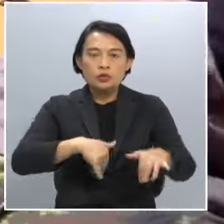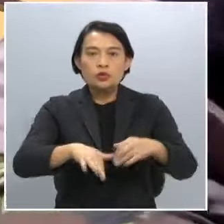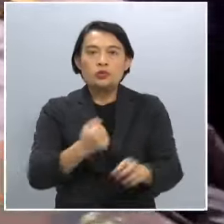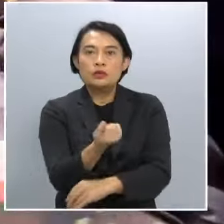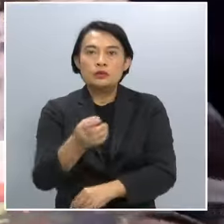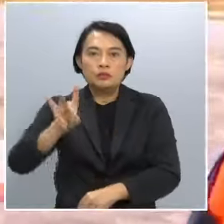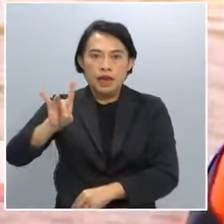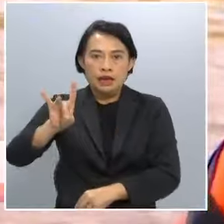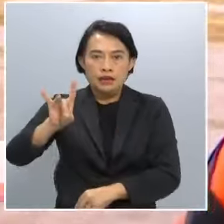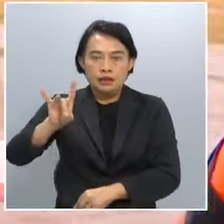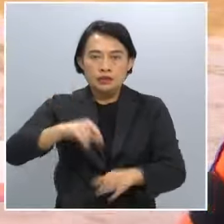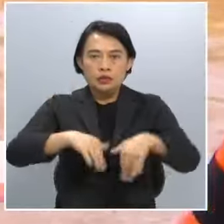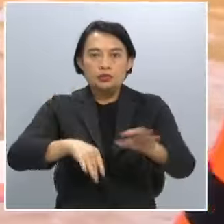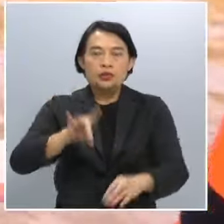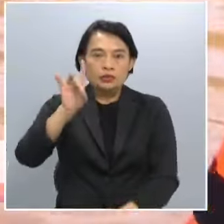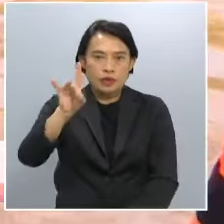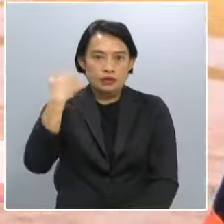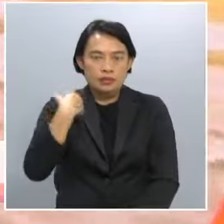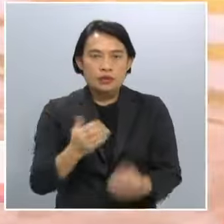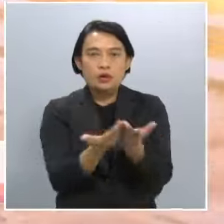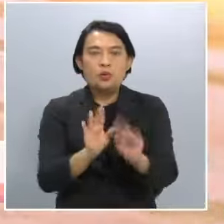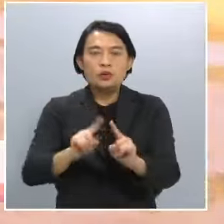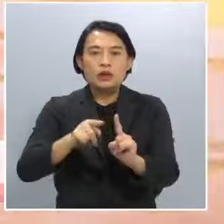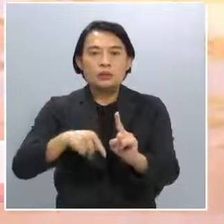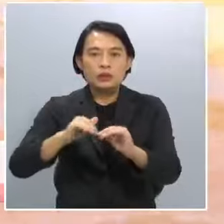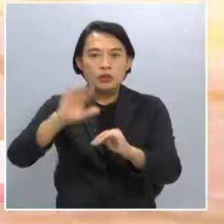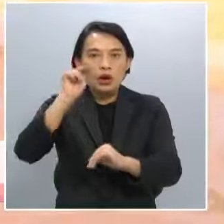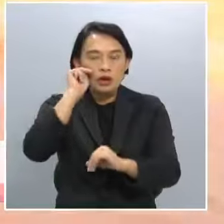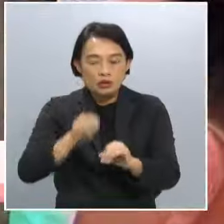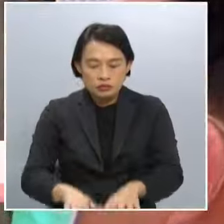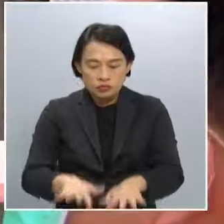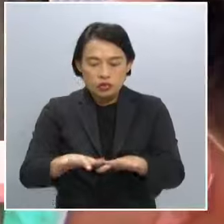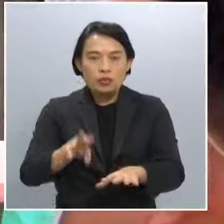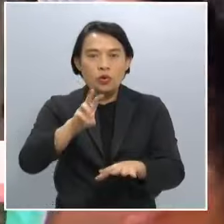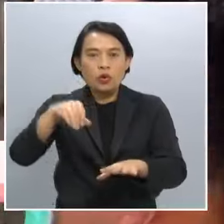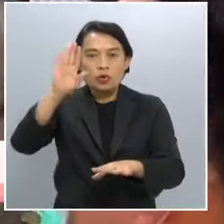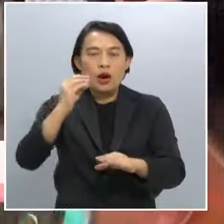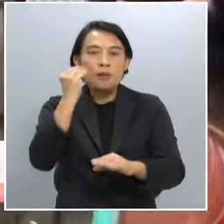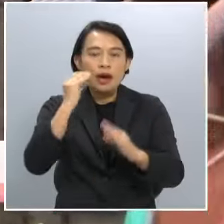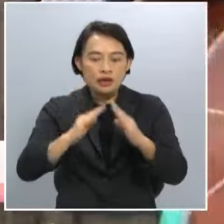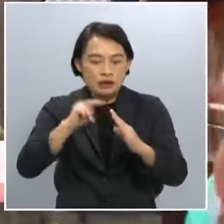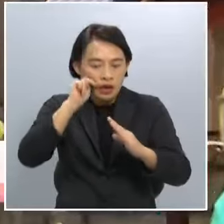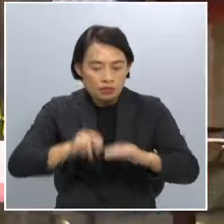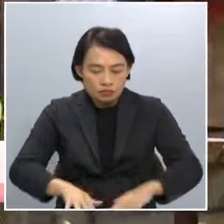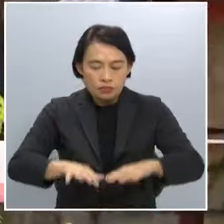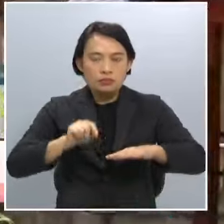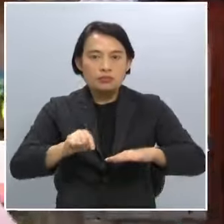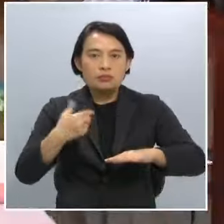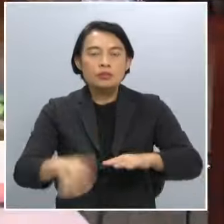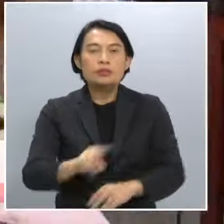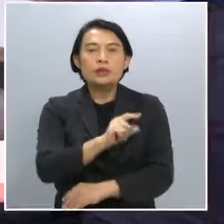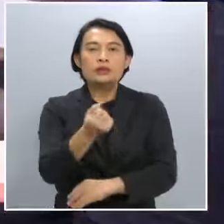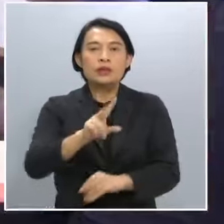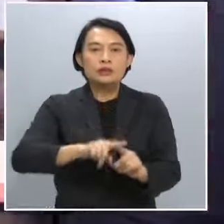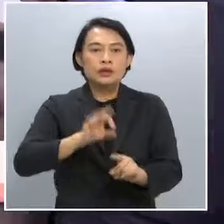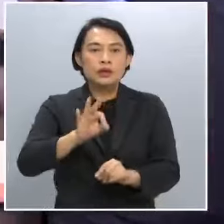ครับแล้วก็มีพันกว่าครัวเรือนเลยนะครับถูกน้ำท่วมไปเนี่ยกว่า600หลังคาเรือนเลยทีเดียวนะครับตั้งแต่วันที่13กัน